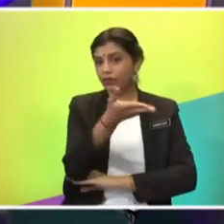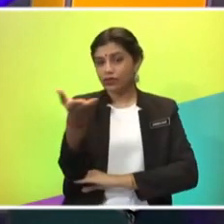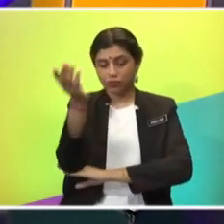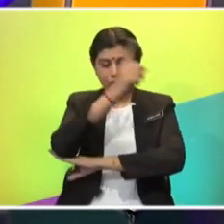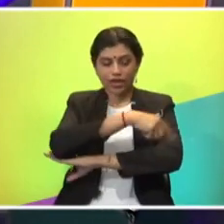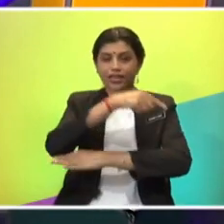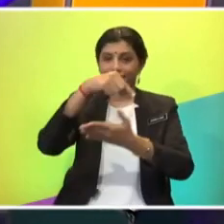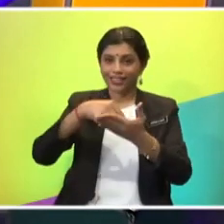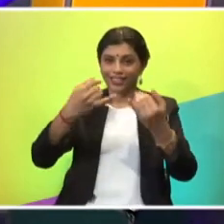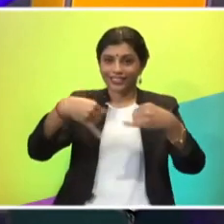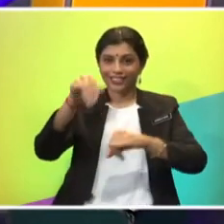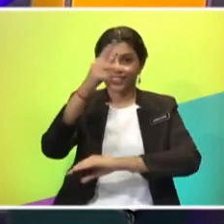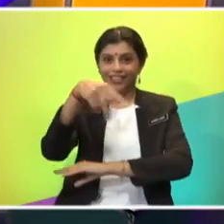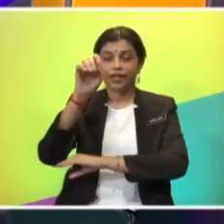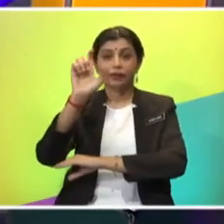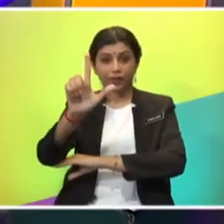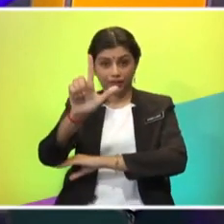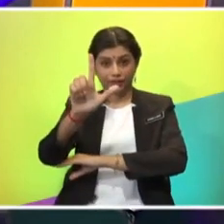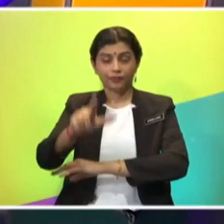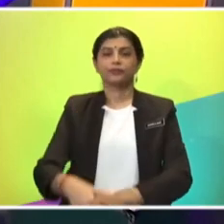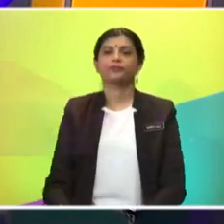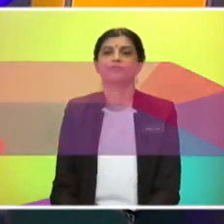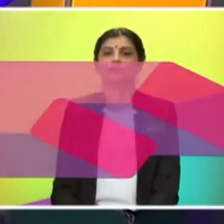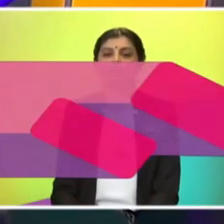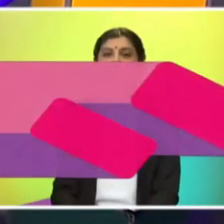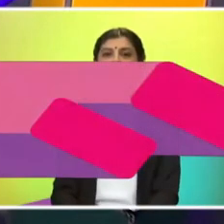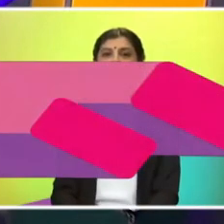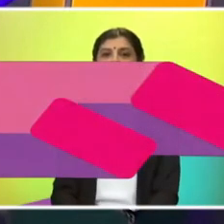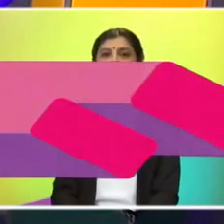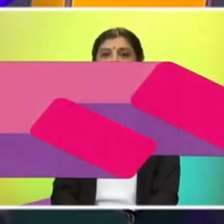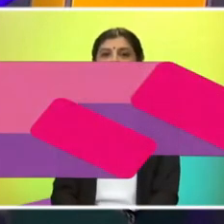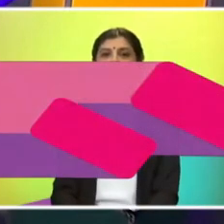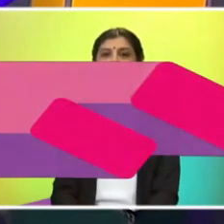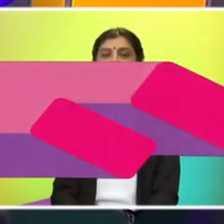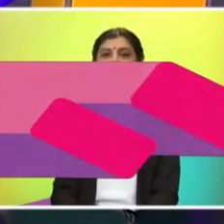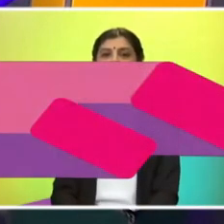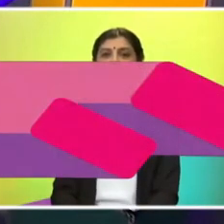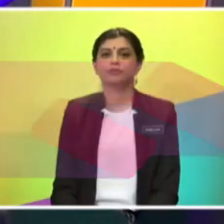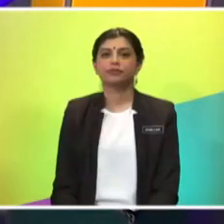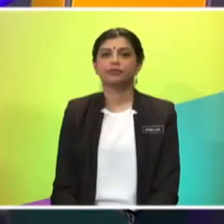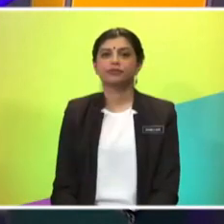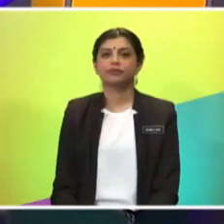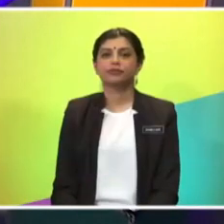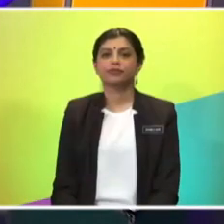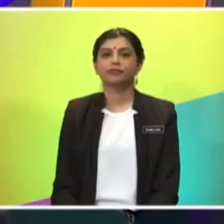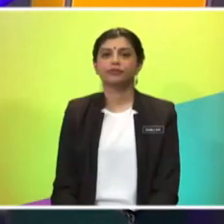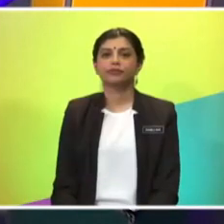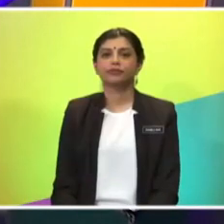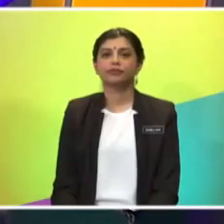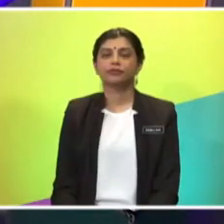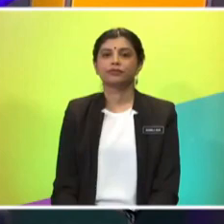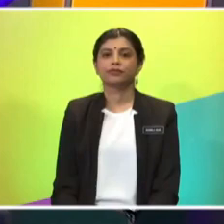Sekolah Kebangsaan Pendidikan Khas Jalan Pil, Wilayah Persekutuan Kuala Lumpur. Baik Cikgu, sebelum kita teruskan penerokaan kita, kita nak